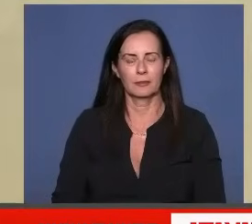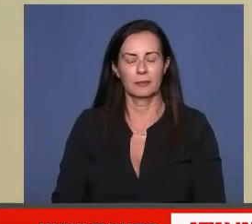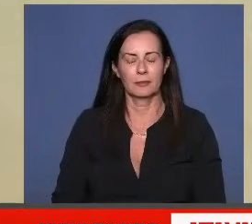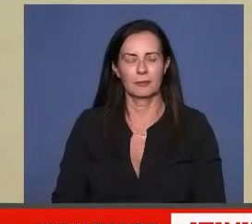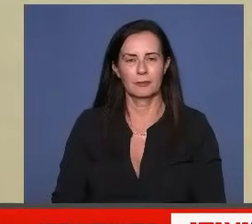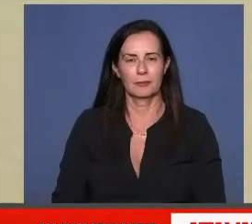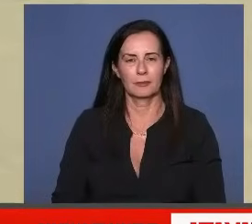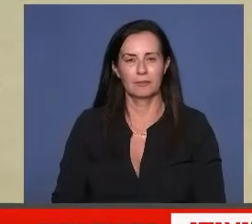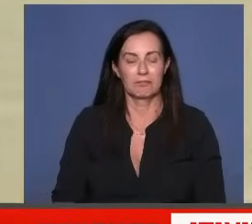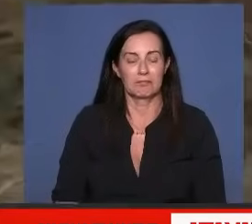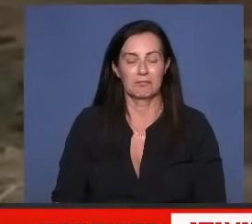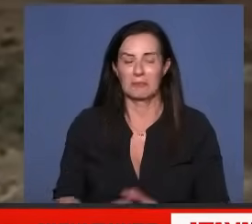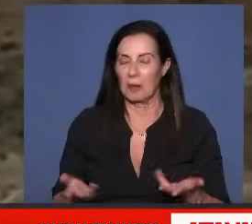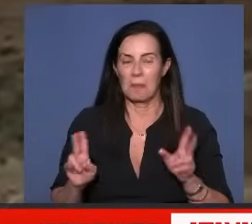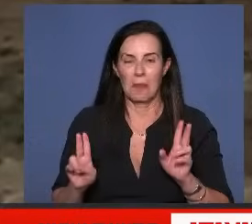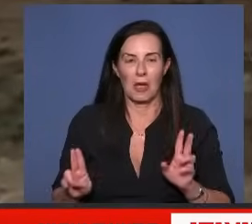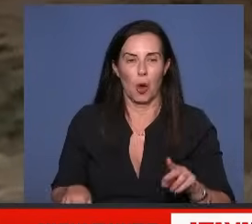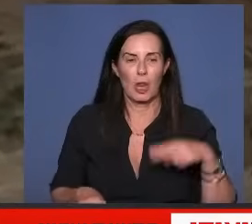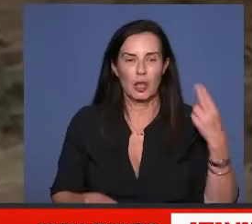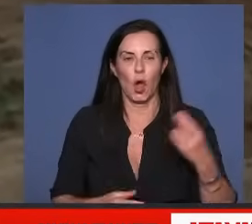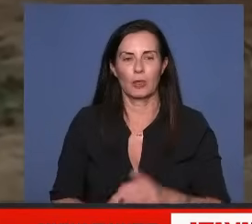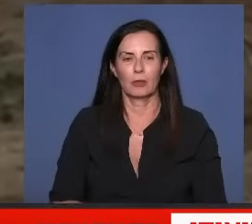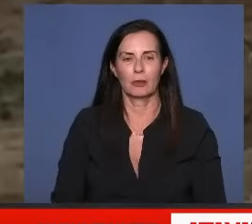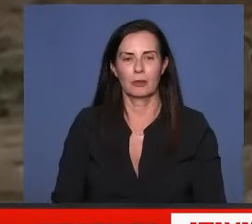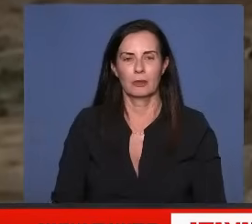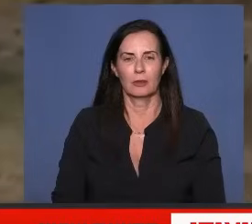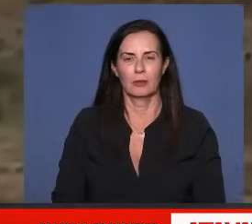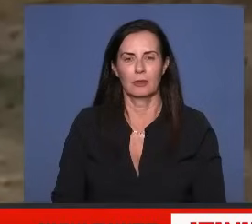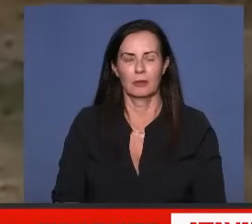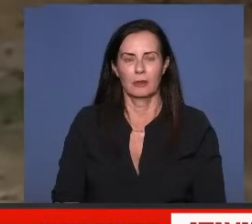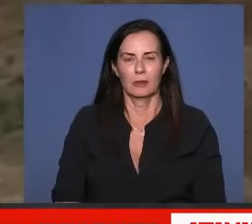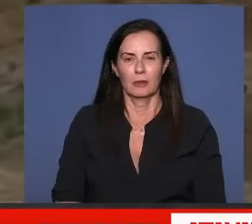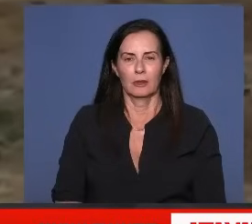מה כבר יכול לקרות? יאללה בטון!